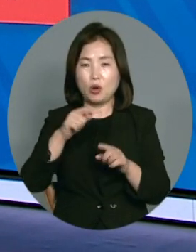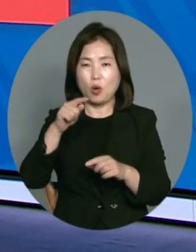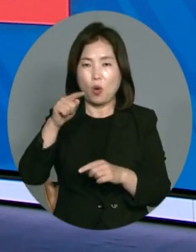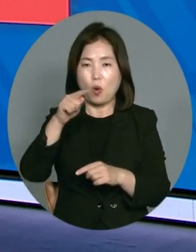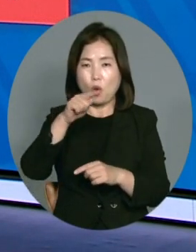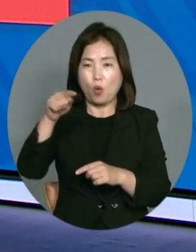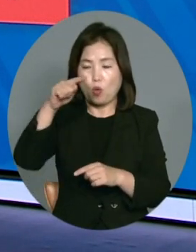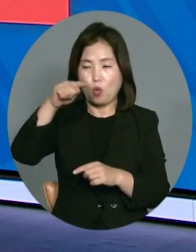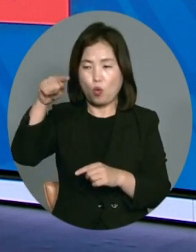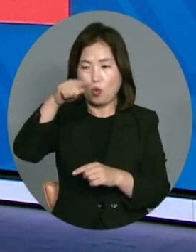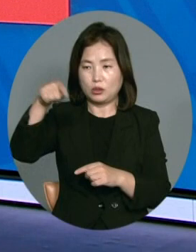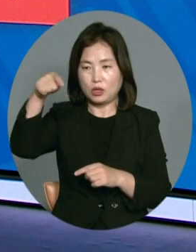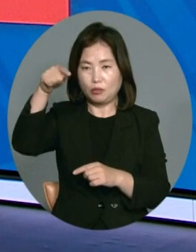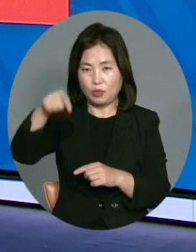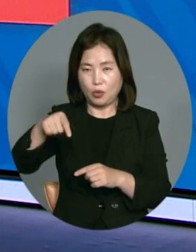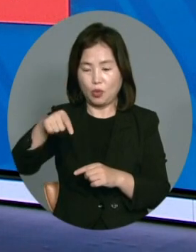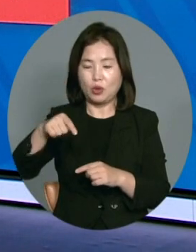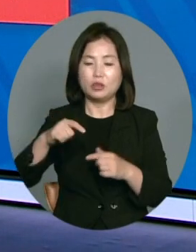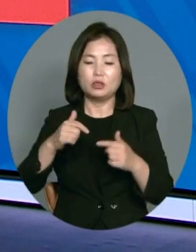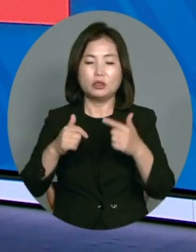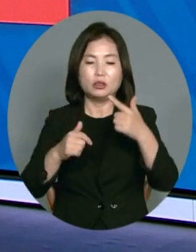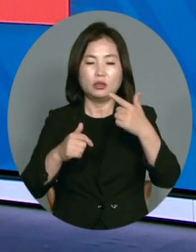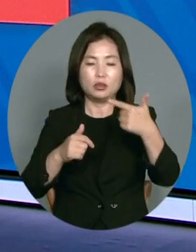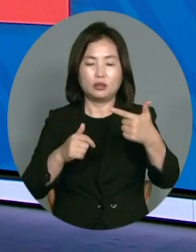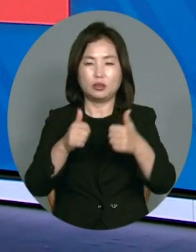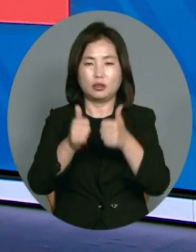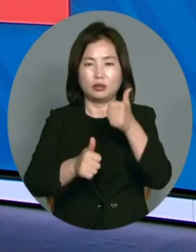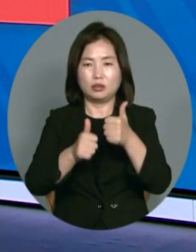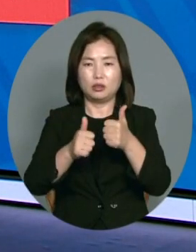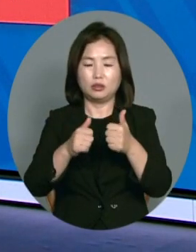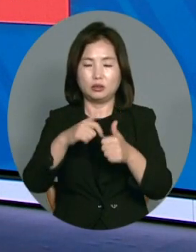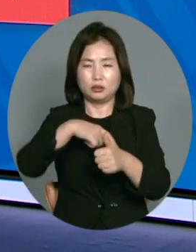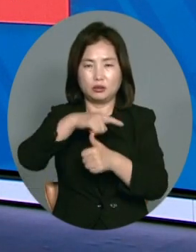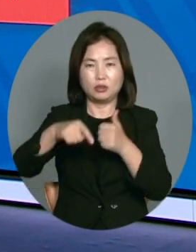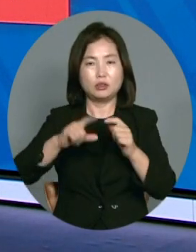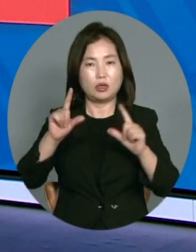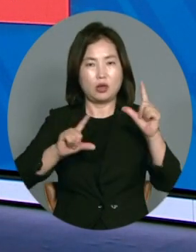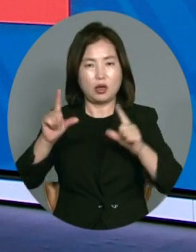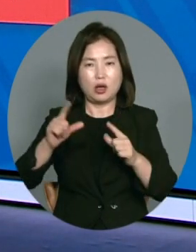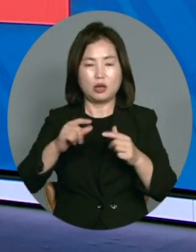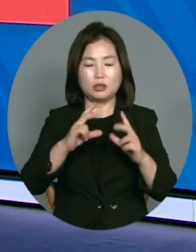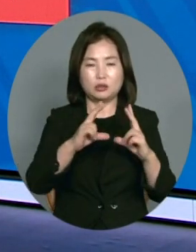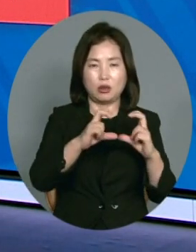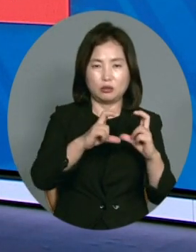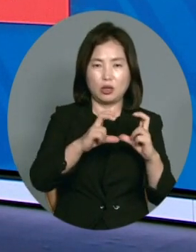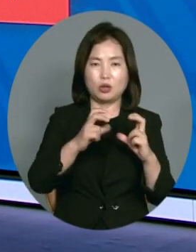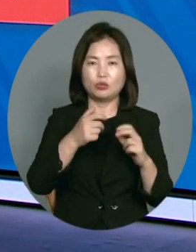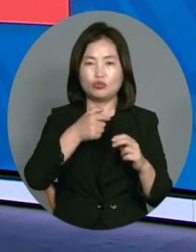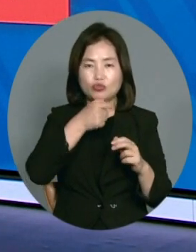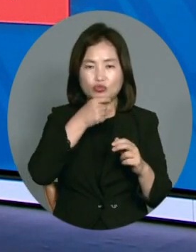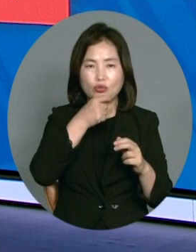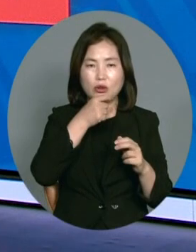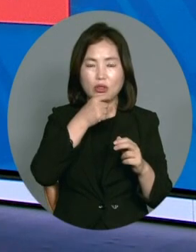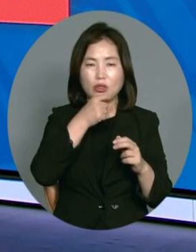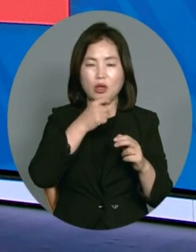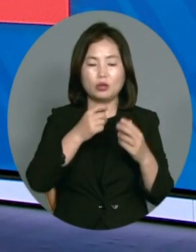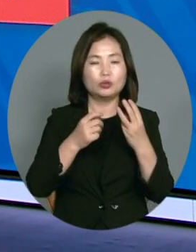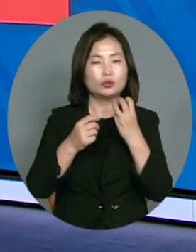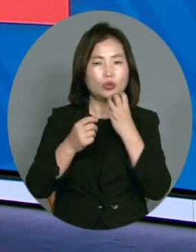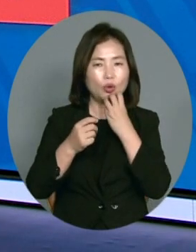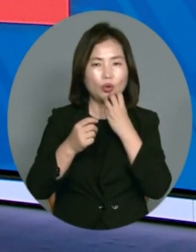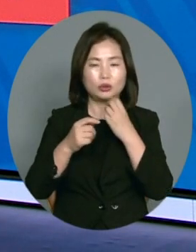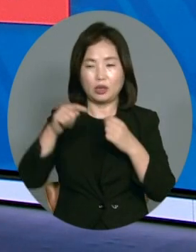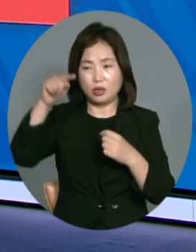이제 최근 6경기 전적을 팀 분위기로 표시를 한 겁니다. 네. 분명 성남이나 수원, 뭐 그 서울 같은